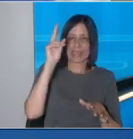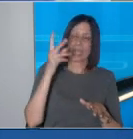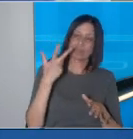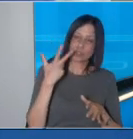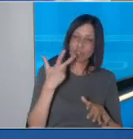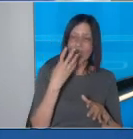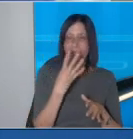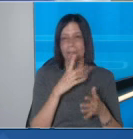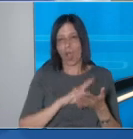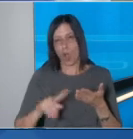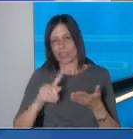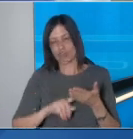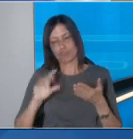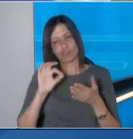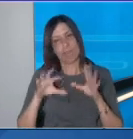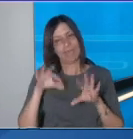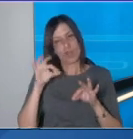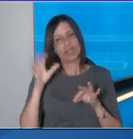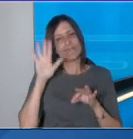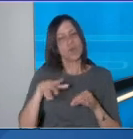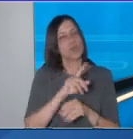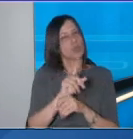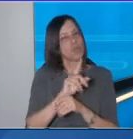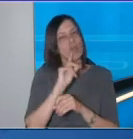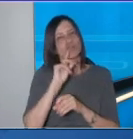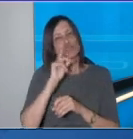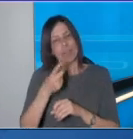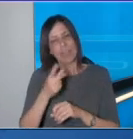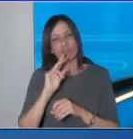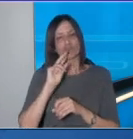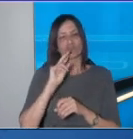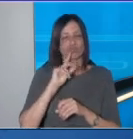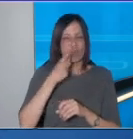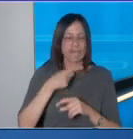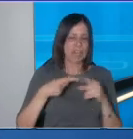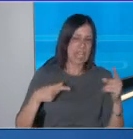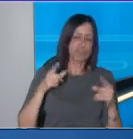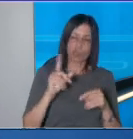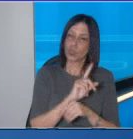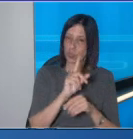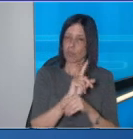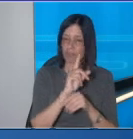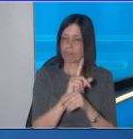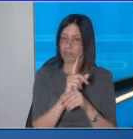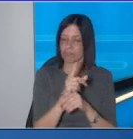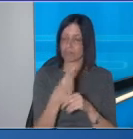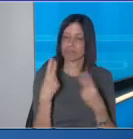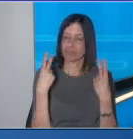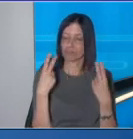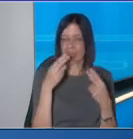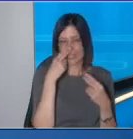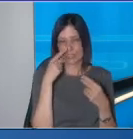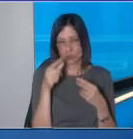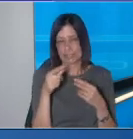או ארבעה חודשים של בחירות, אלא אפילו לתקופה של שנה, שנה וחצי, שזו תקופת זמן לחלוטין לא מבוטלת. את הניסוי